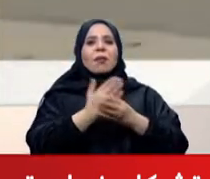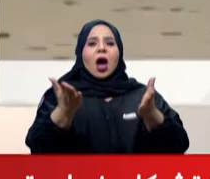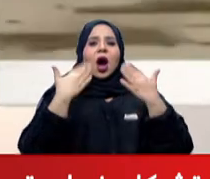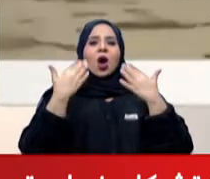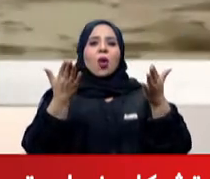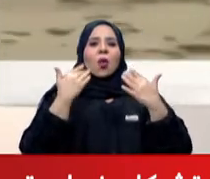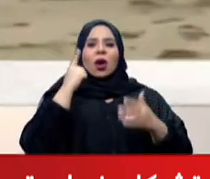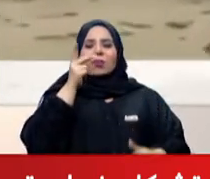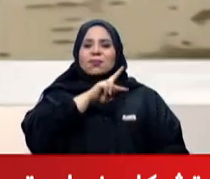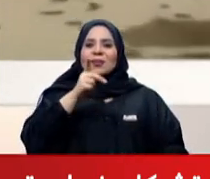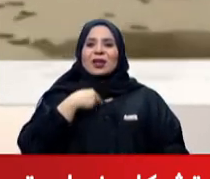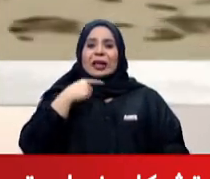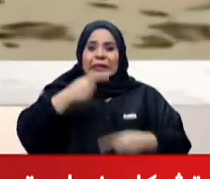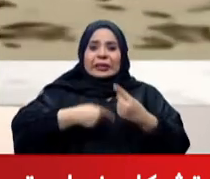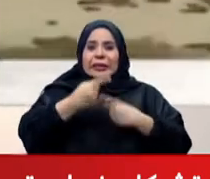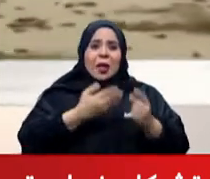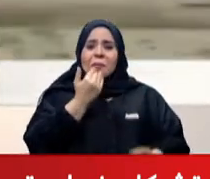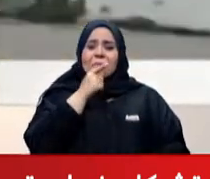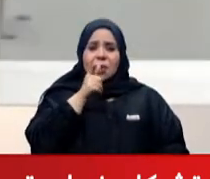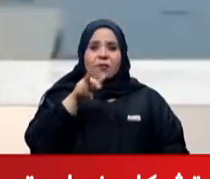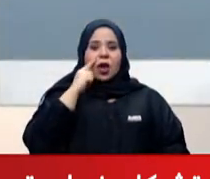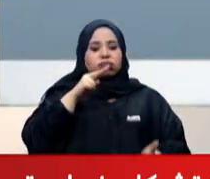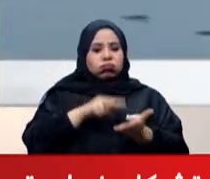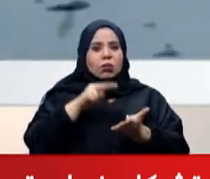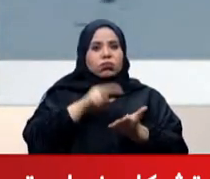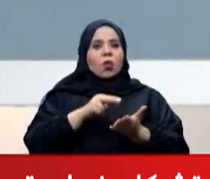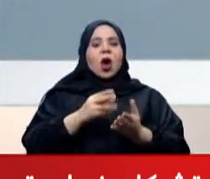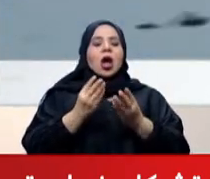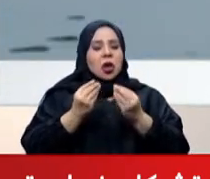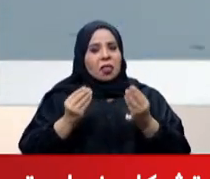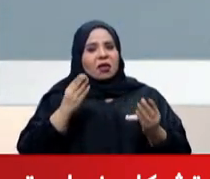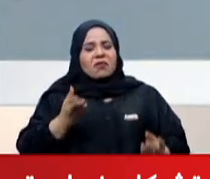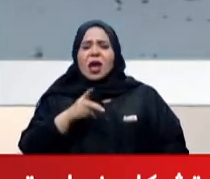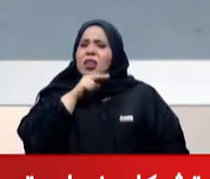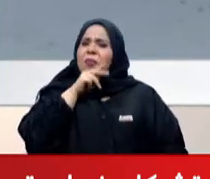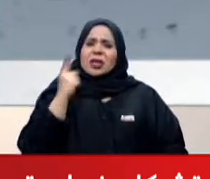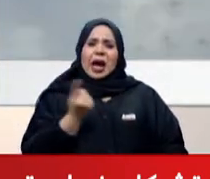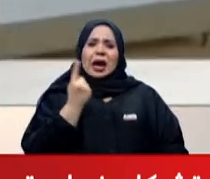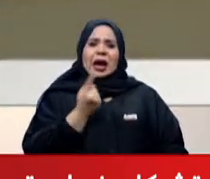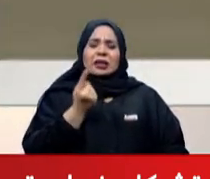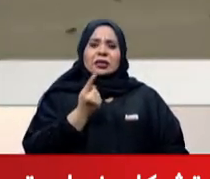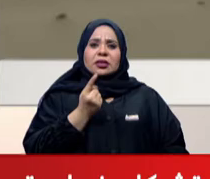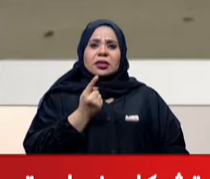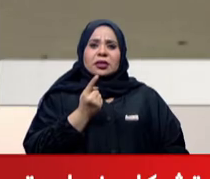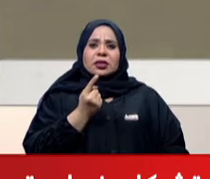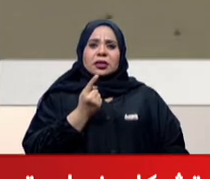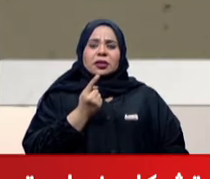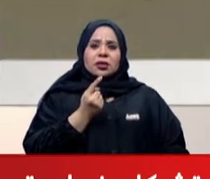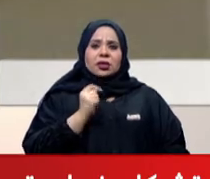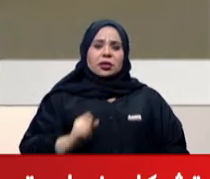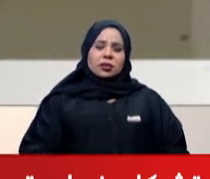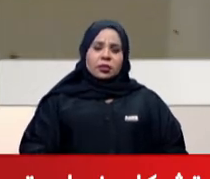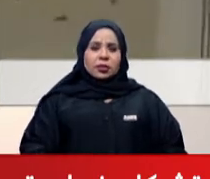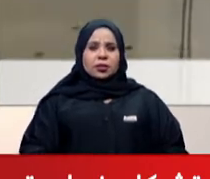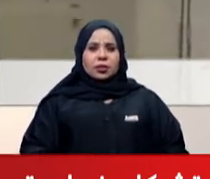يجينا باستمرار، ولكن هجرة الجراد هجرة عادية طبيعية، جزء من السنن الكونية اللي موجودة في